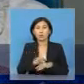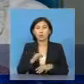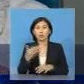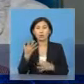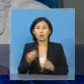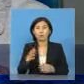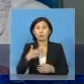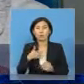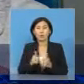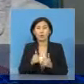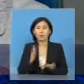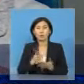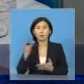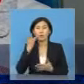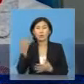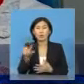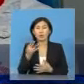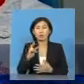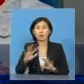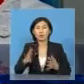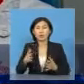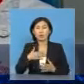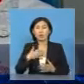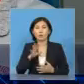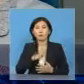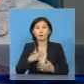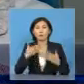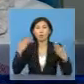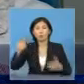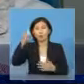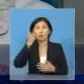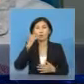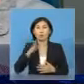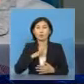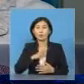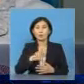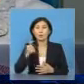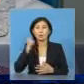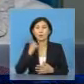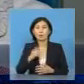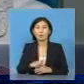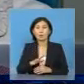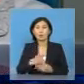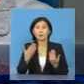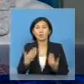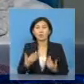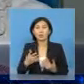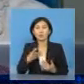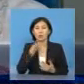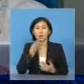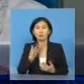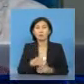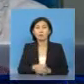сутки они с нами рядом. Всегда интересуются состоянием. Выражаю им огромную признательность и благодарность. Сейчас мне стало